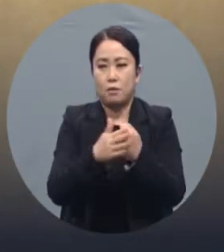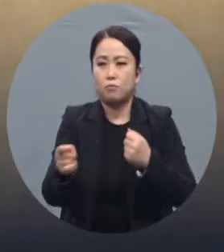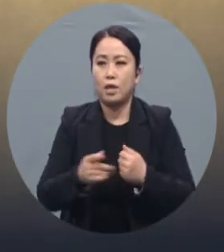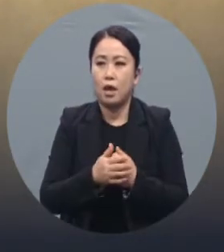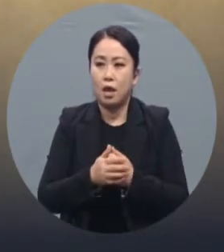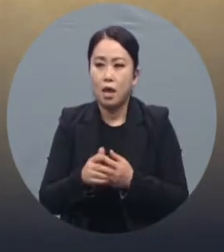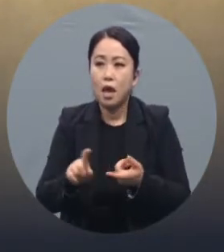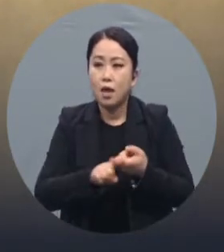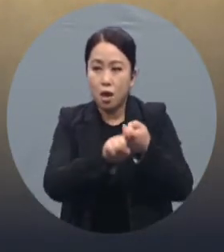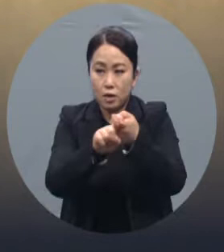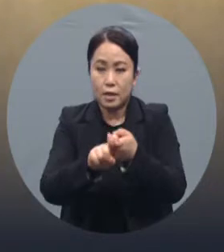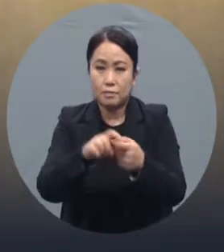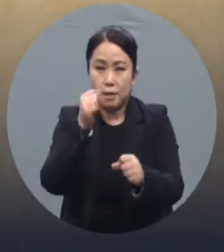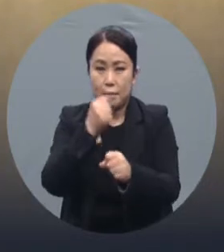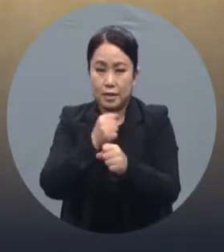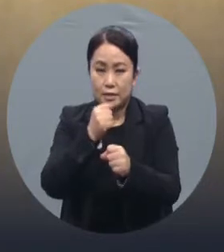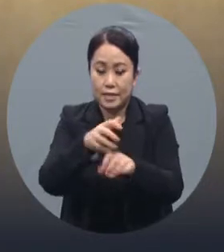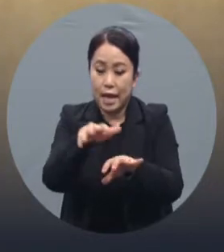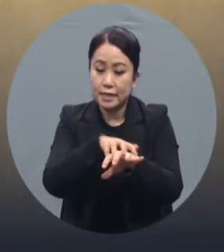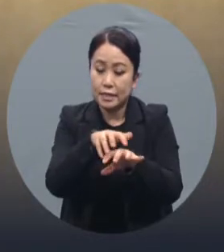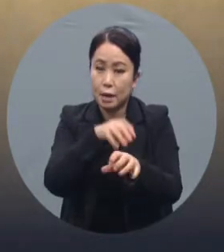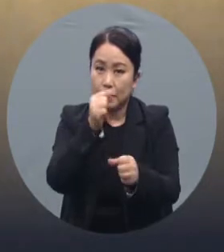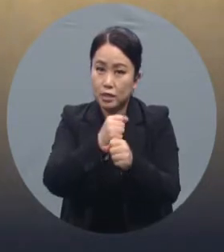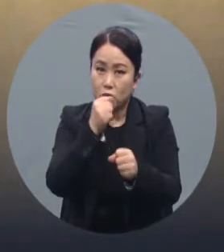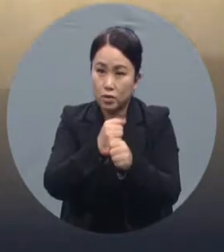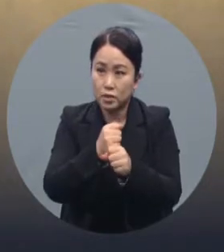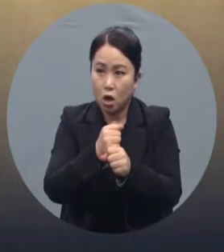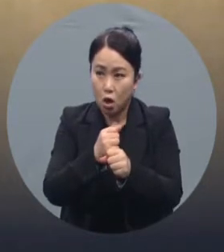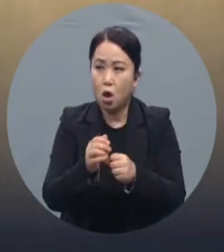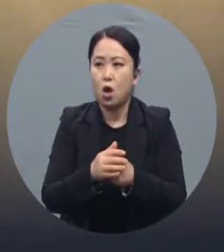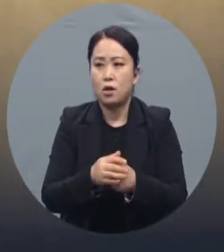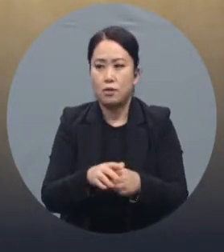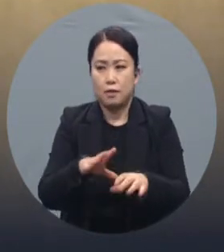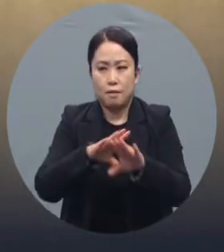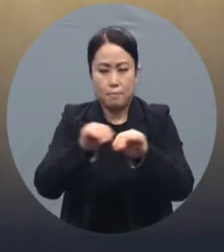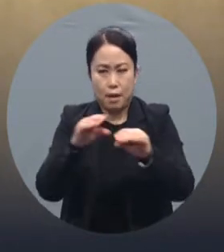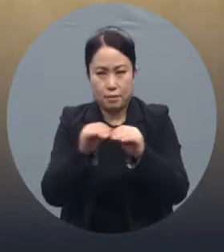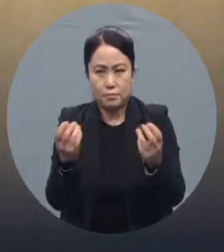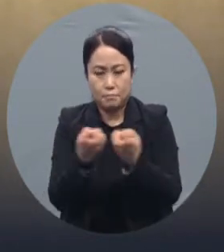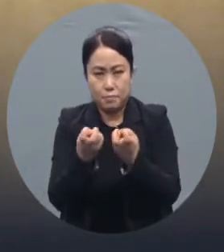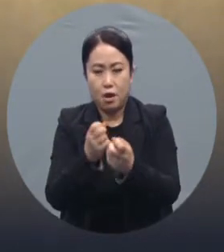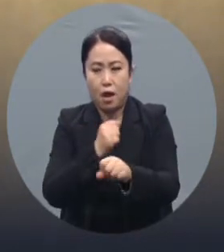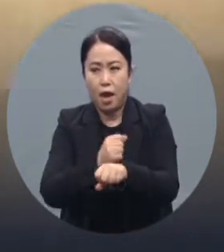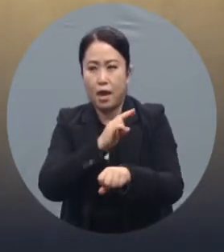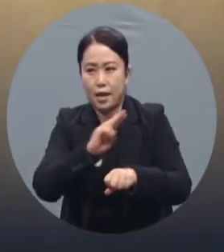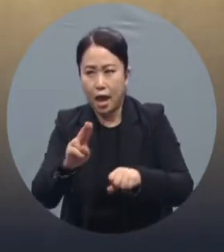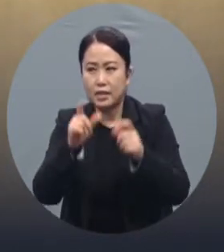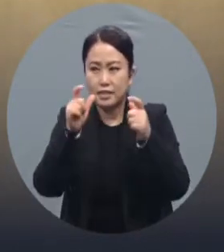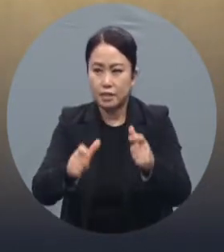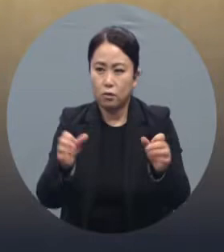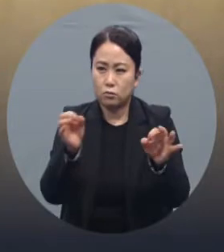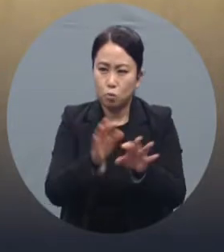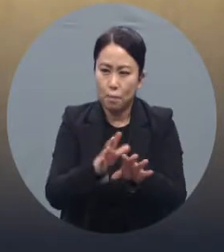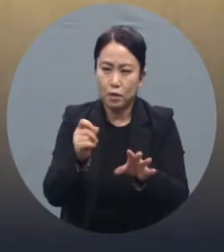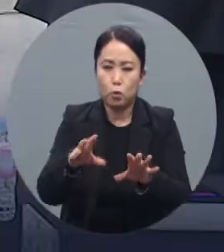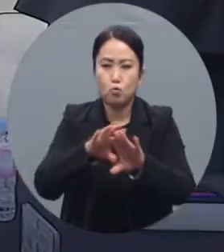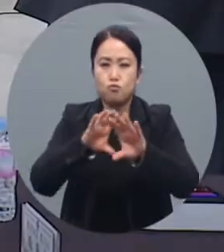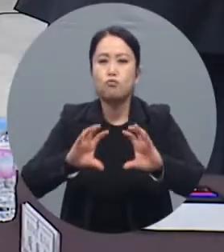해야 서로 이 지역의 소멸이라든지 또 국가 균형 발전에도 크게 기여하는 것은